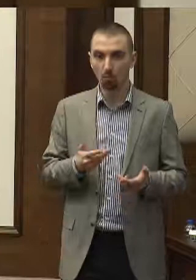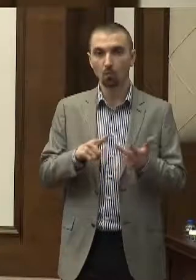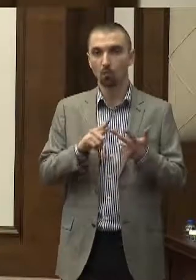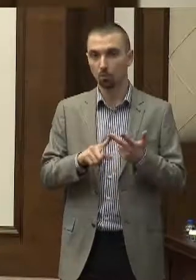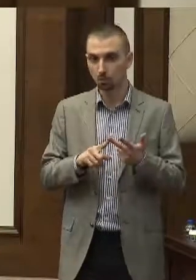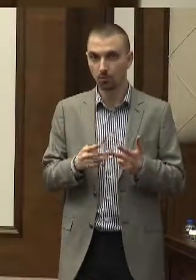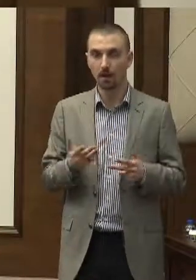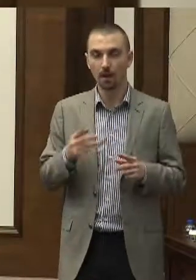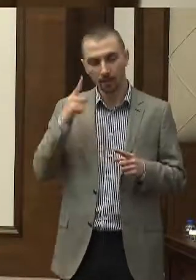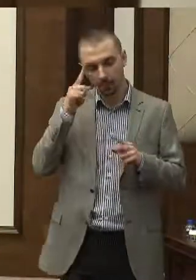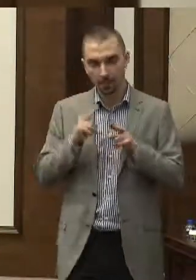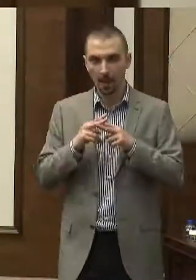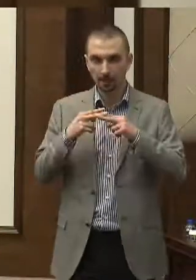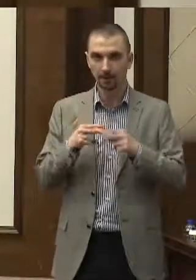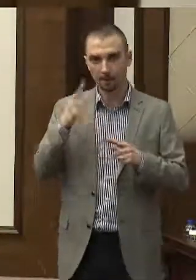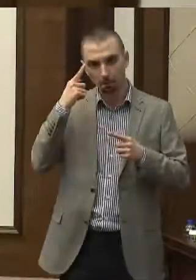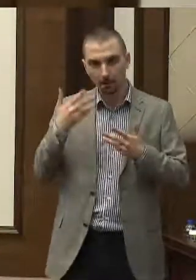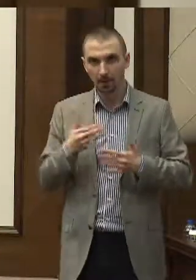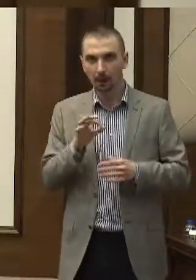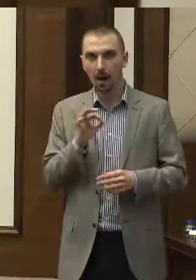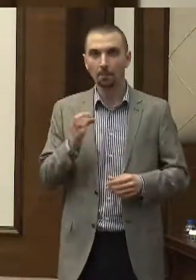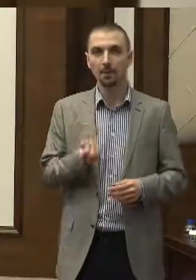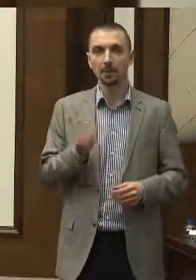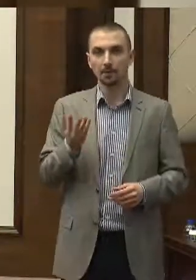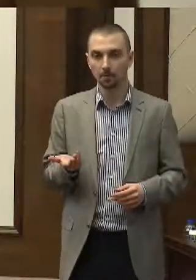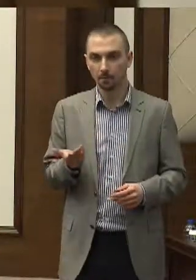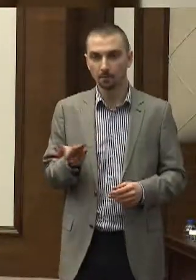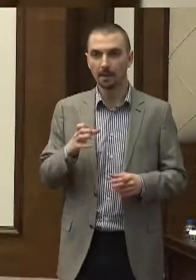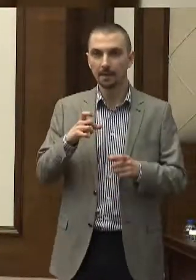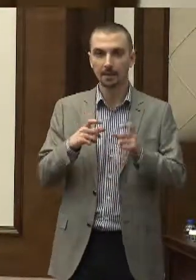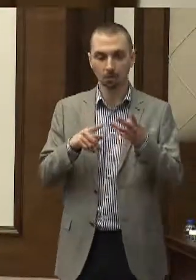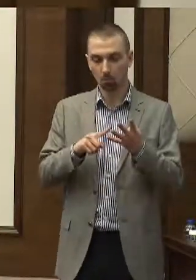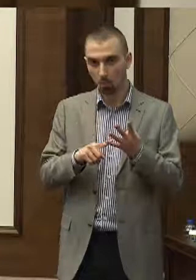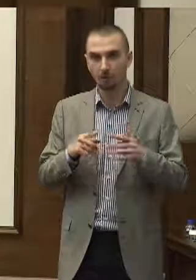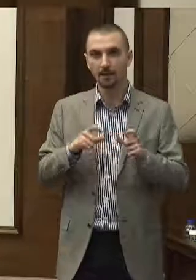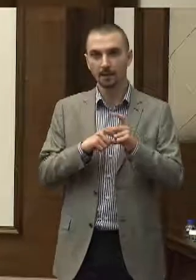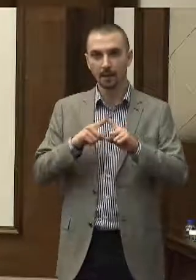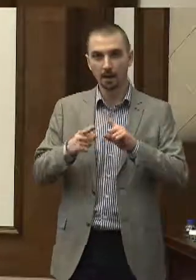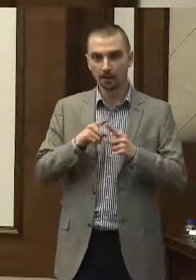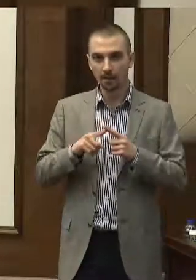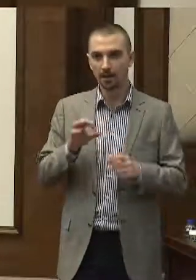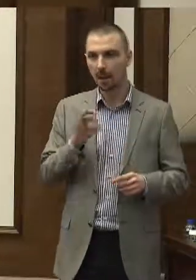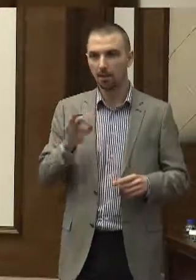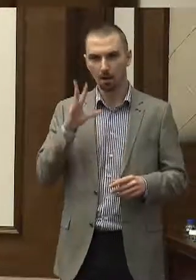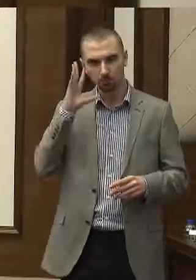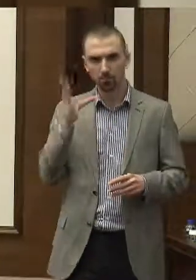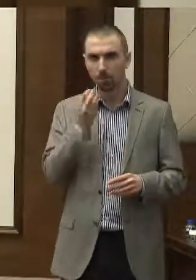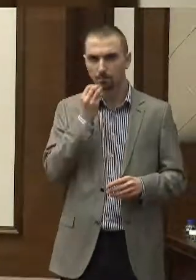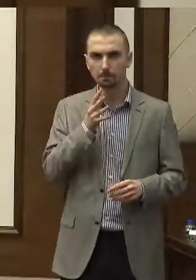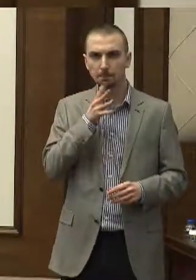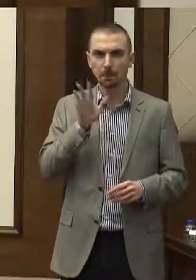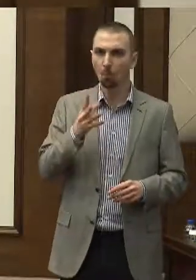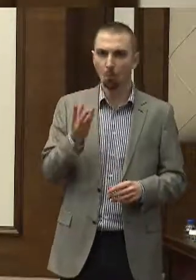3. Teknik bilgilerinin yetersizliği. 4. Siyaset ile ilgili konulara hakim olmaması ya da ilgi